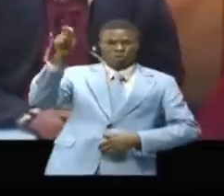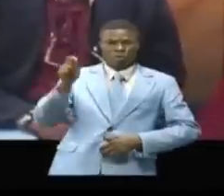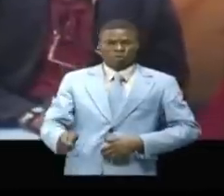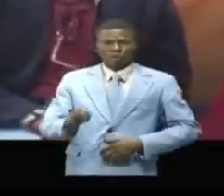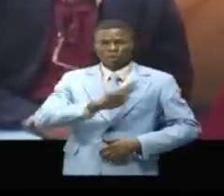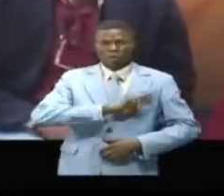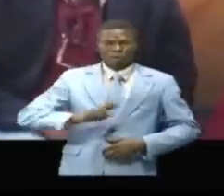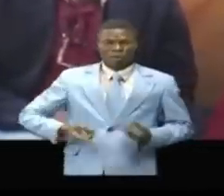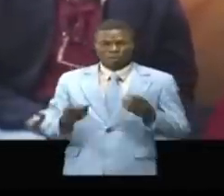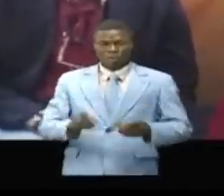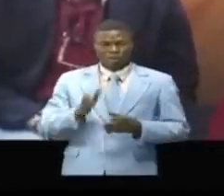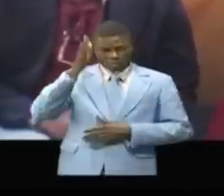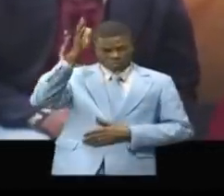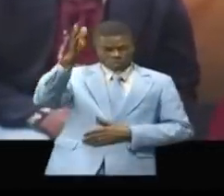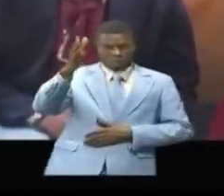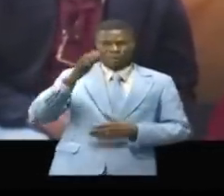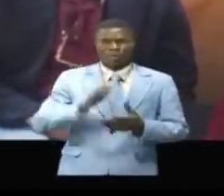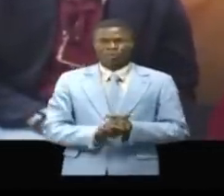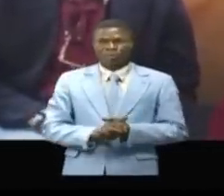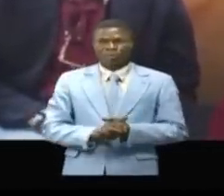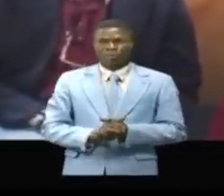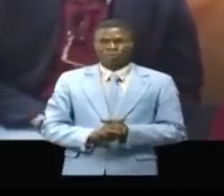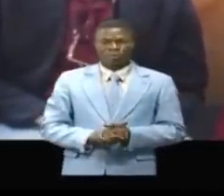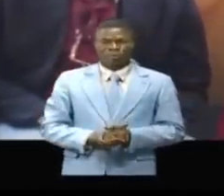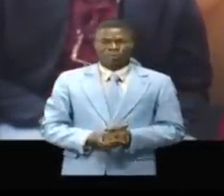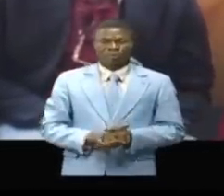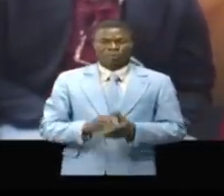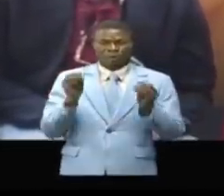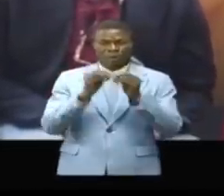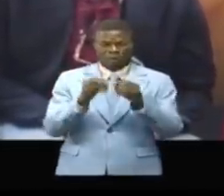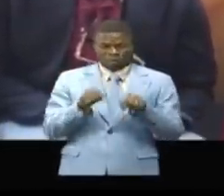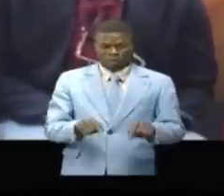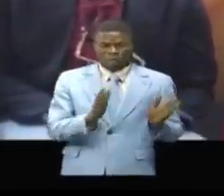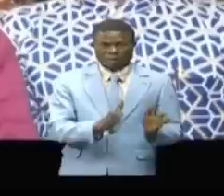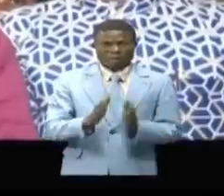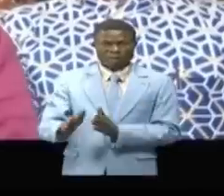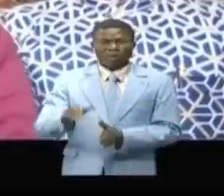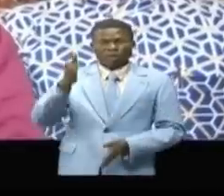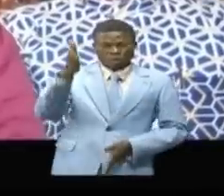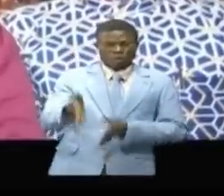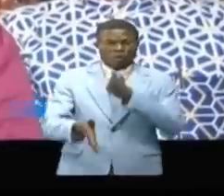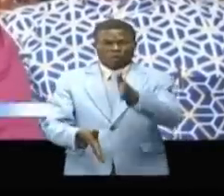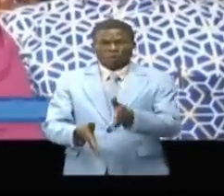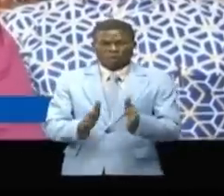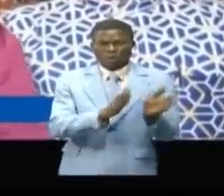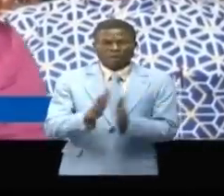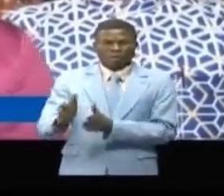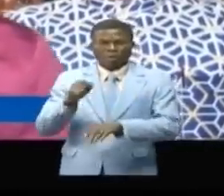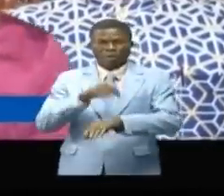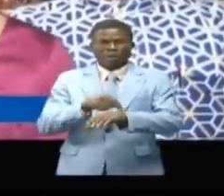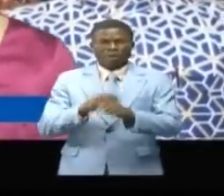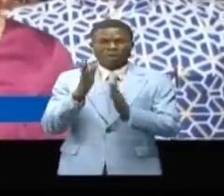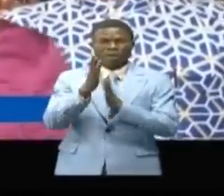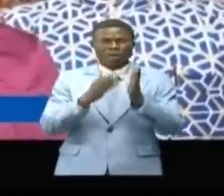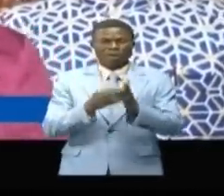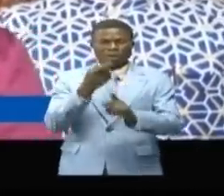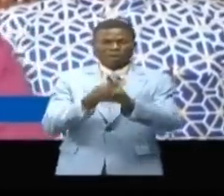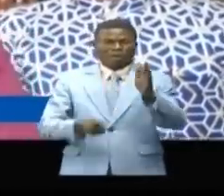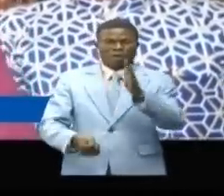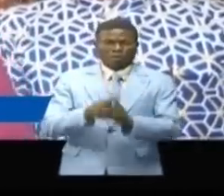FARDC dans les jours à venir. Cette réunion consiste à préparer la marche prévue pour le 19